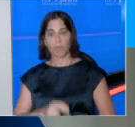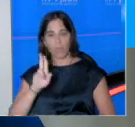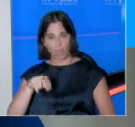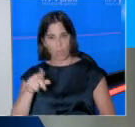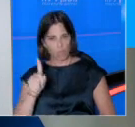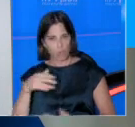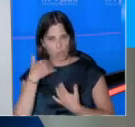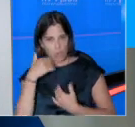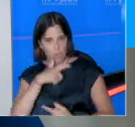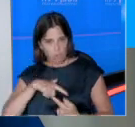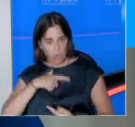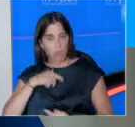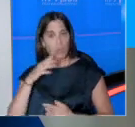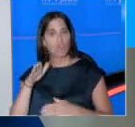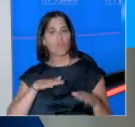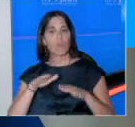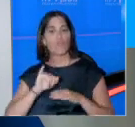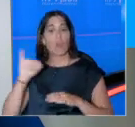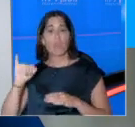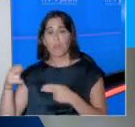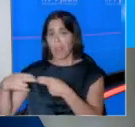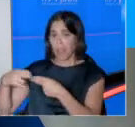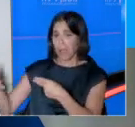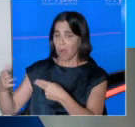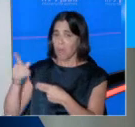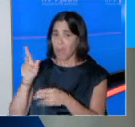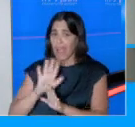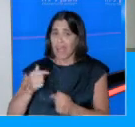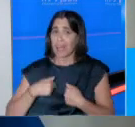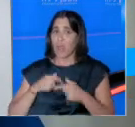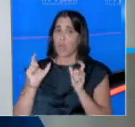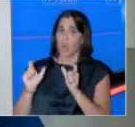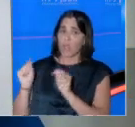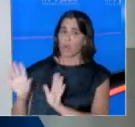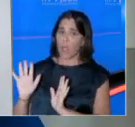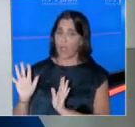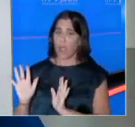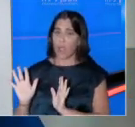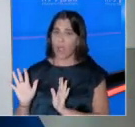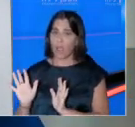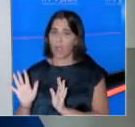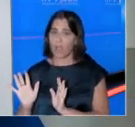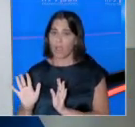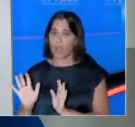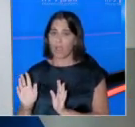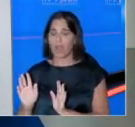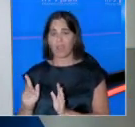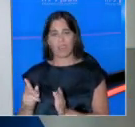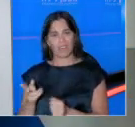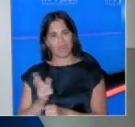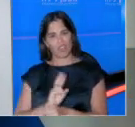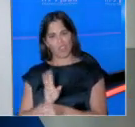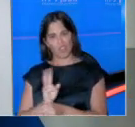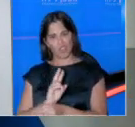יש מי שמספר לנו שיש ממשלת ימין מעבר לפינה, ורק אנחנו מונעים את הקמתה. זה שקר